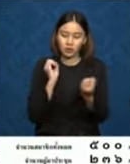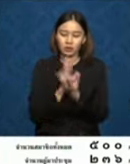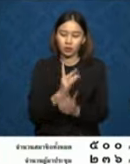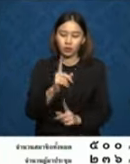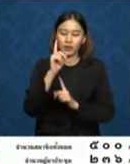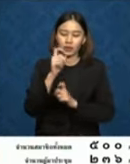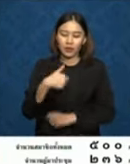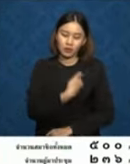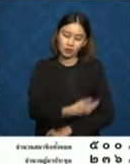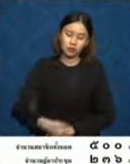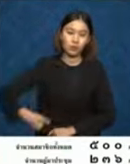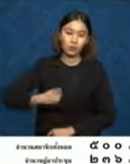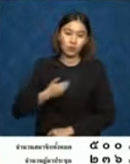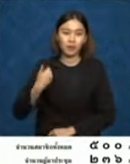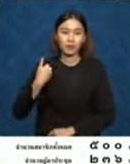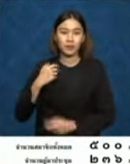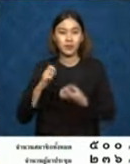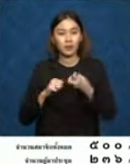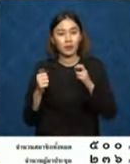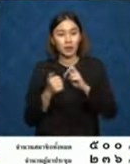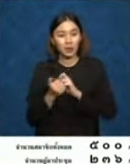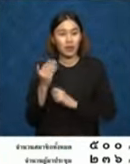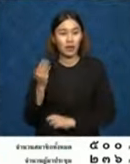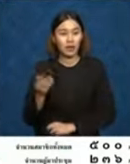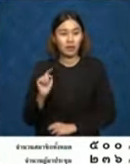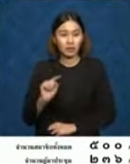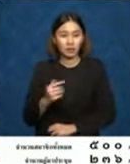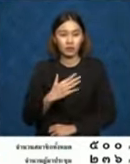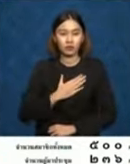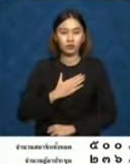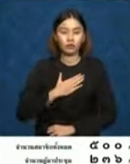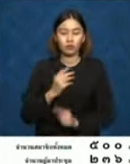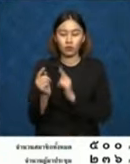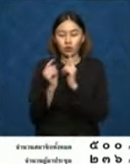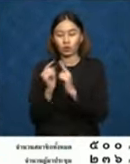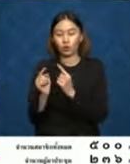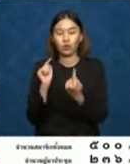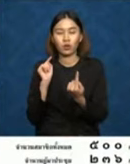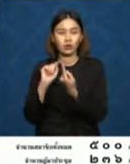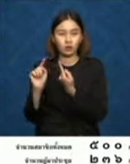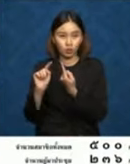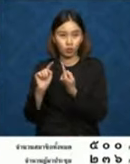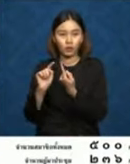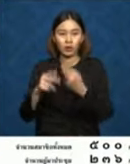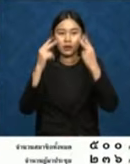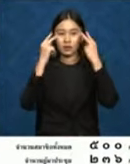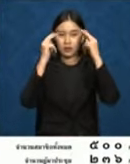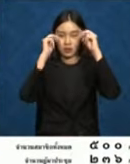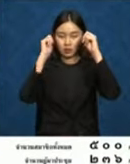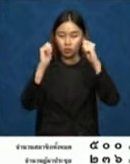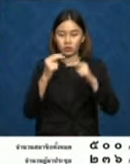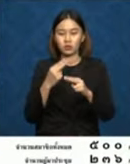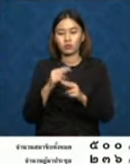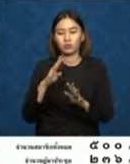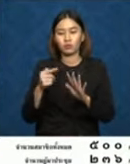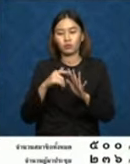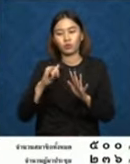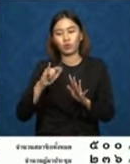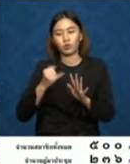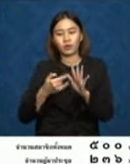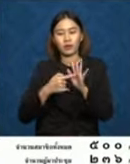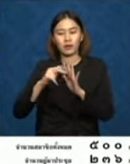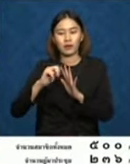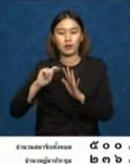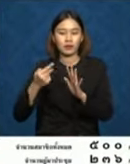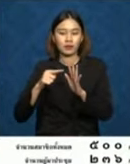ขภาพจากปัญหาข้างต้นผมได้ประสานไปยังท่านนายกบุญจันทร์ขันโทนายกองค์การบ